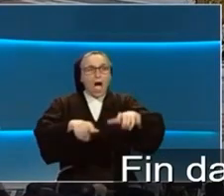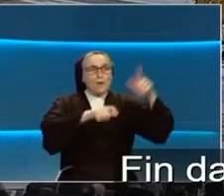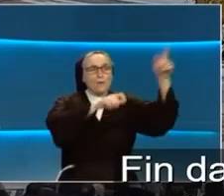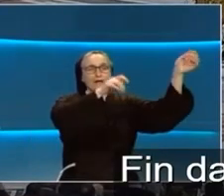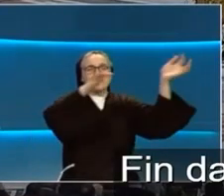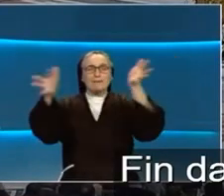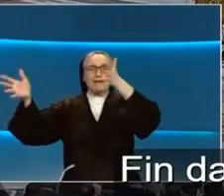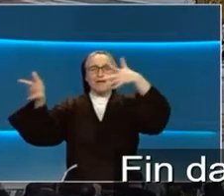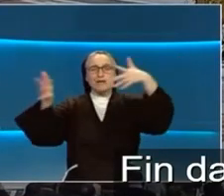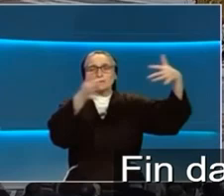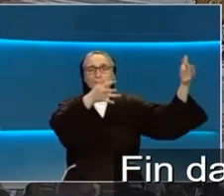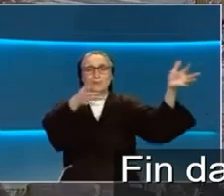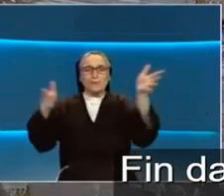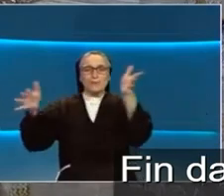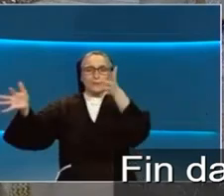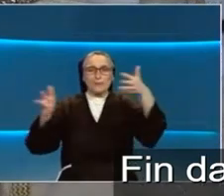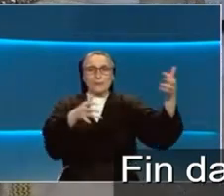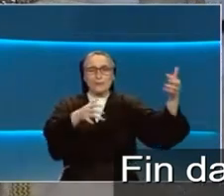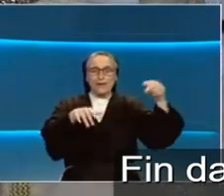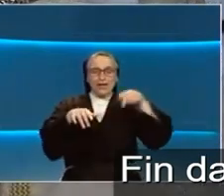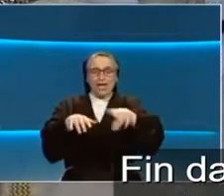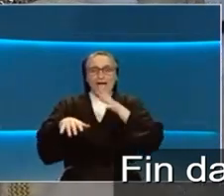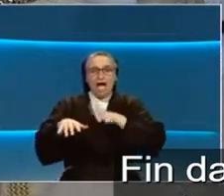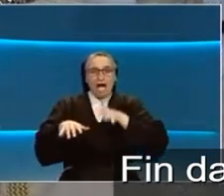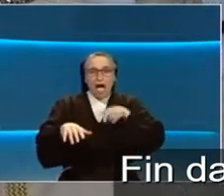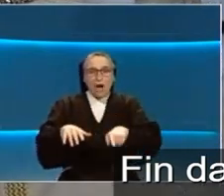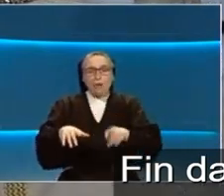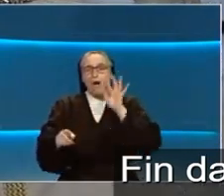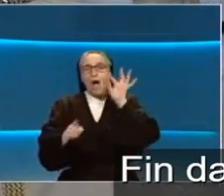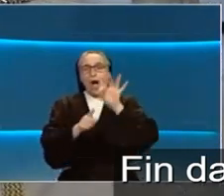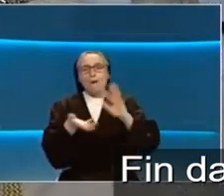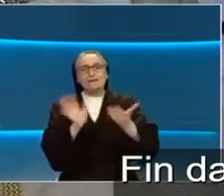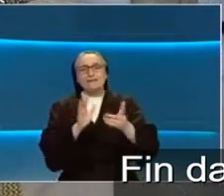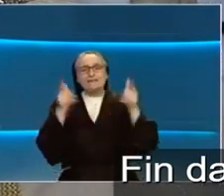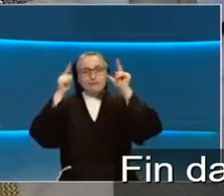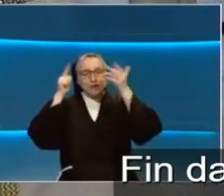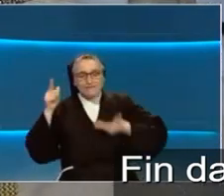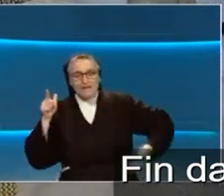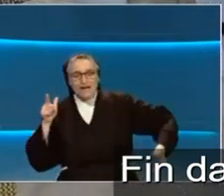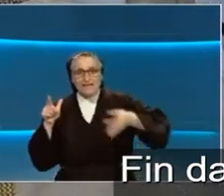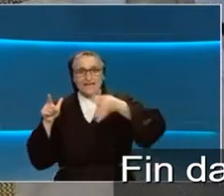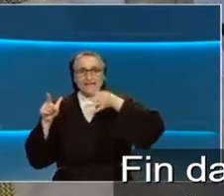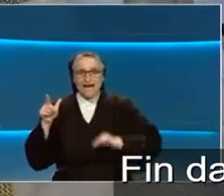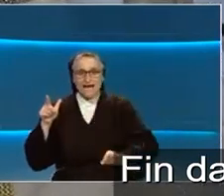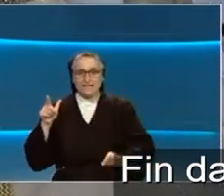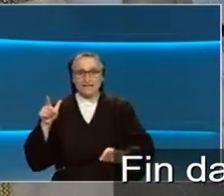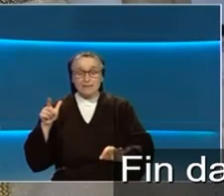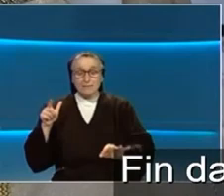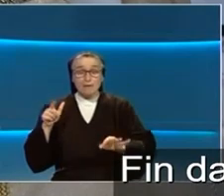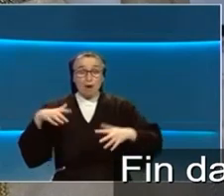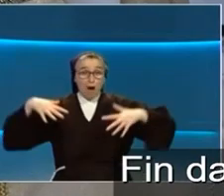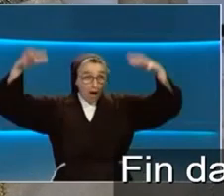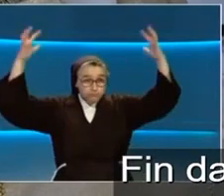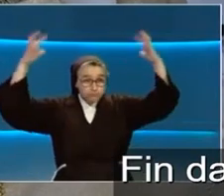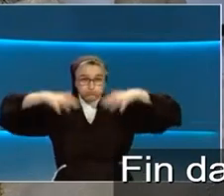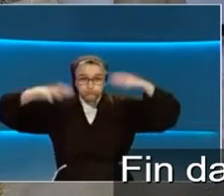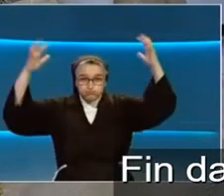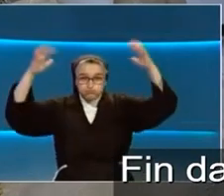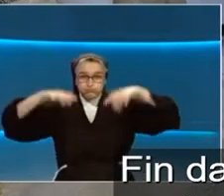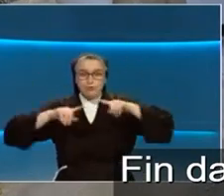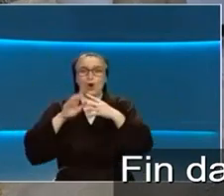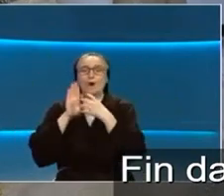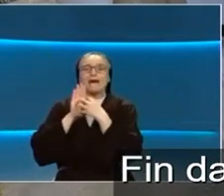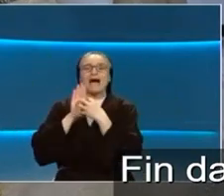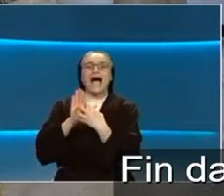perché contenessero in germe la forza di santificare. E anche nel diluvio hai prefigurato